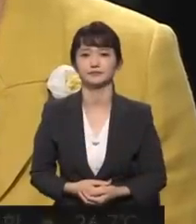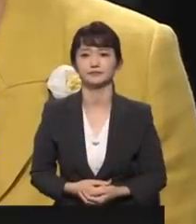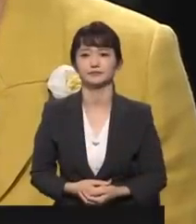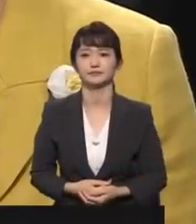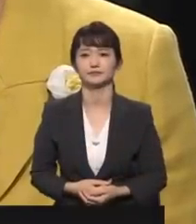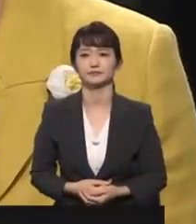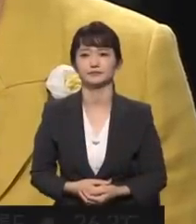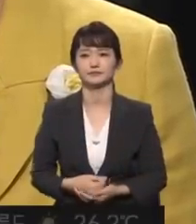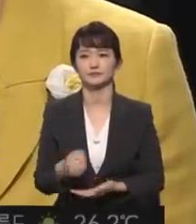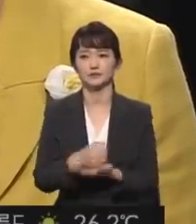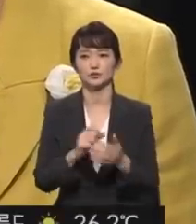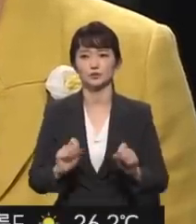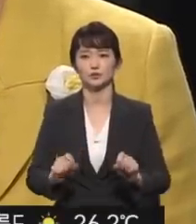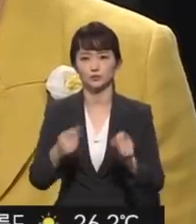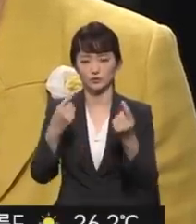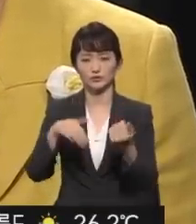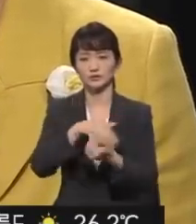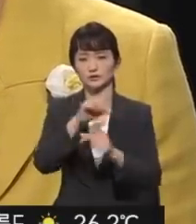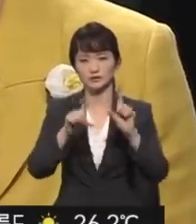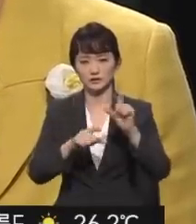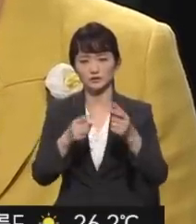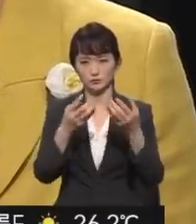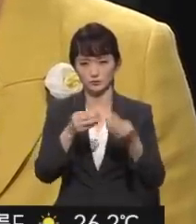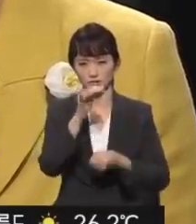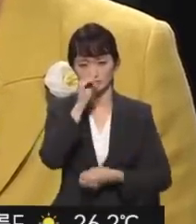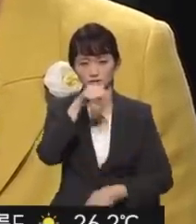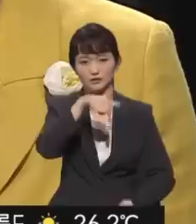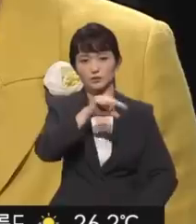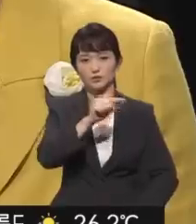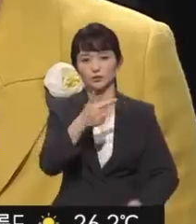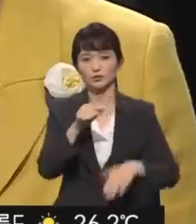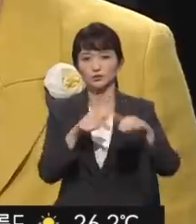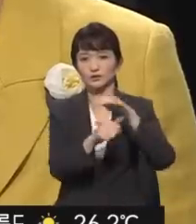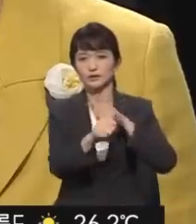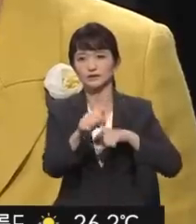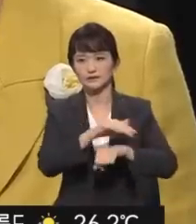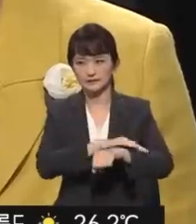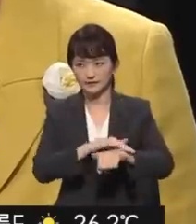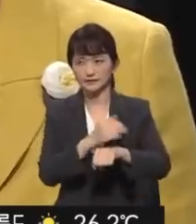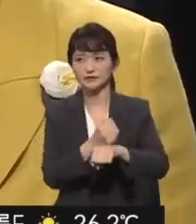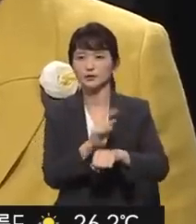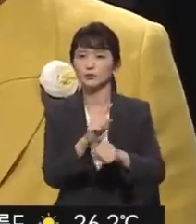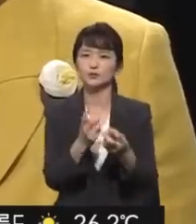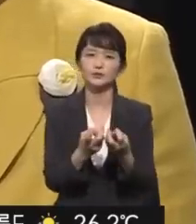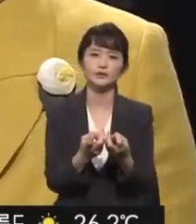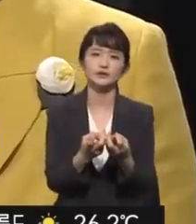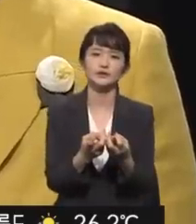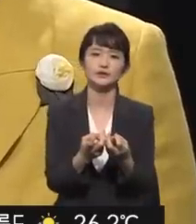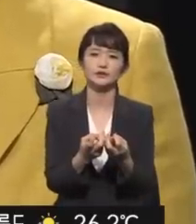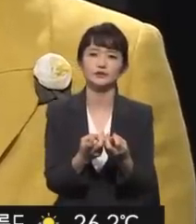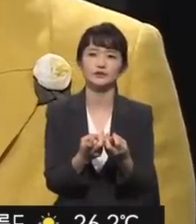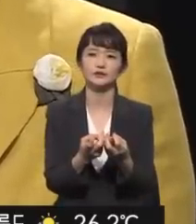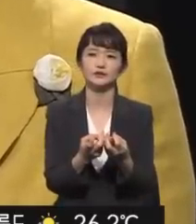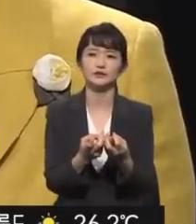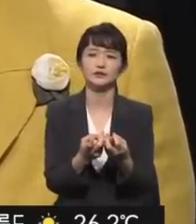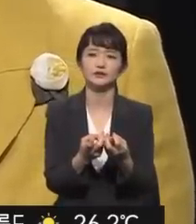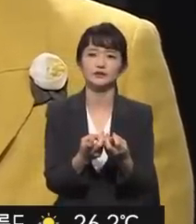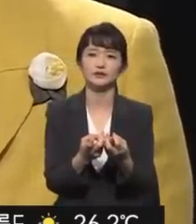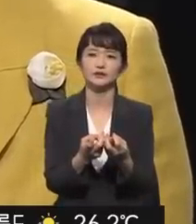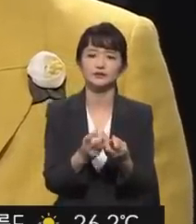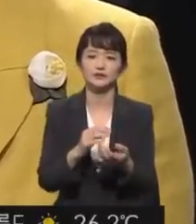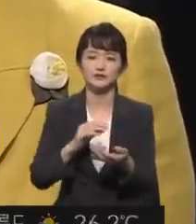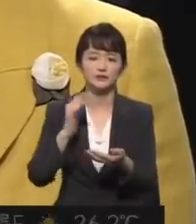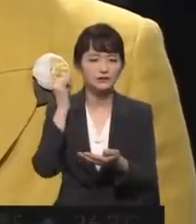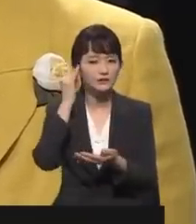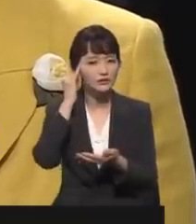공교로운 사람도 참 많았다 근성도 원내대표도 잘하려고 하시다 보니 뭐 어떻게 하다보니 전하기도 열다 그렇게 된거고